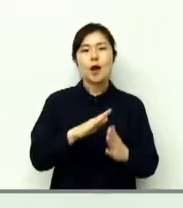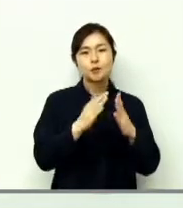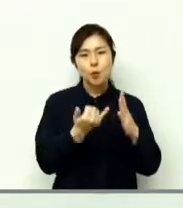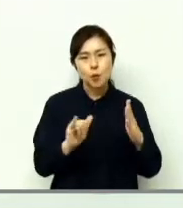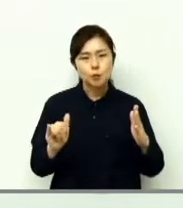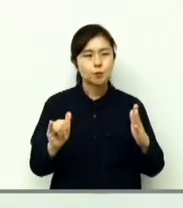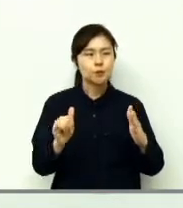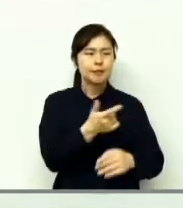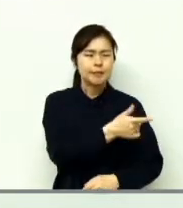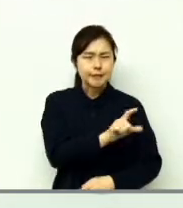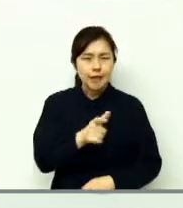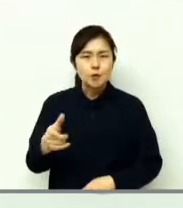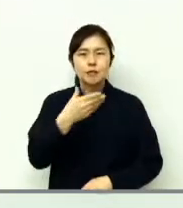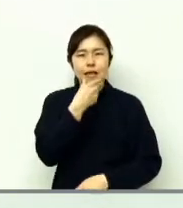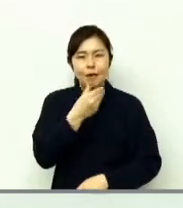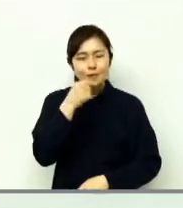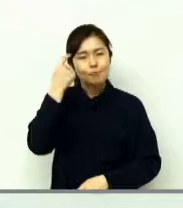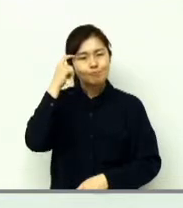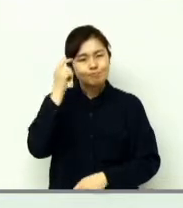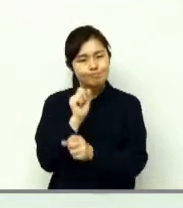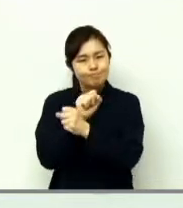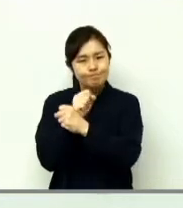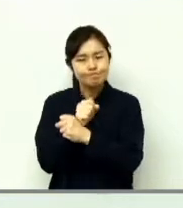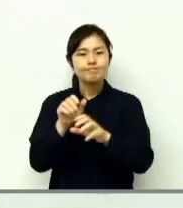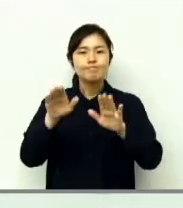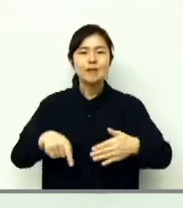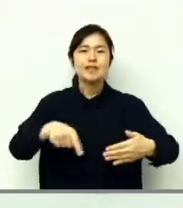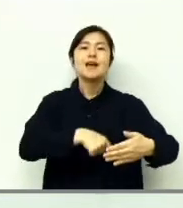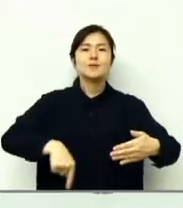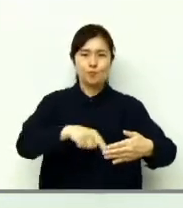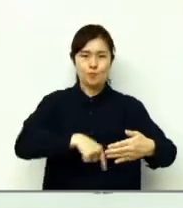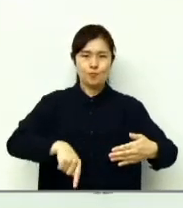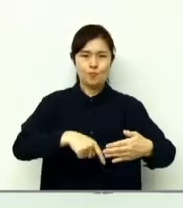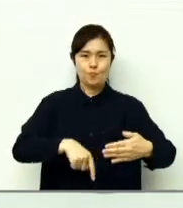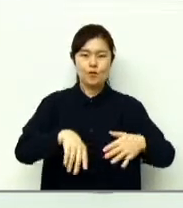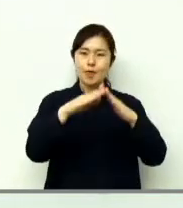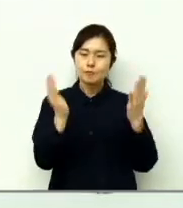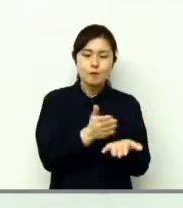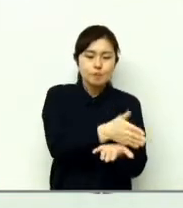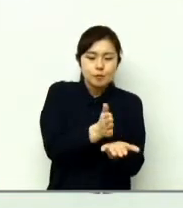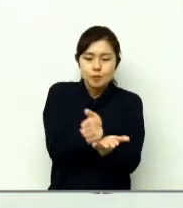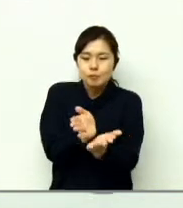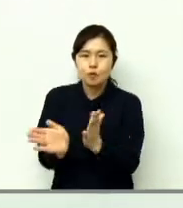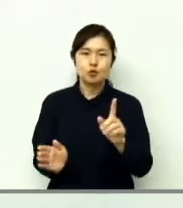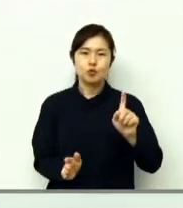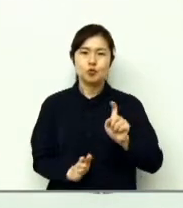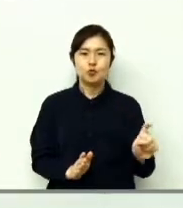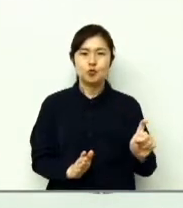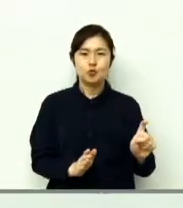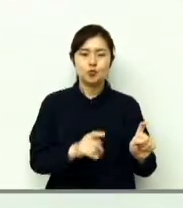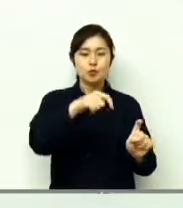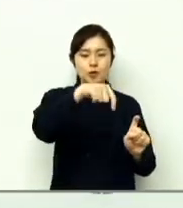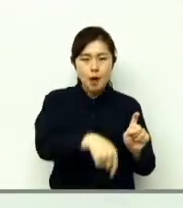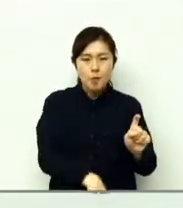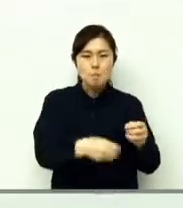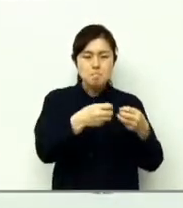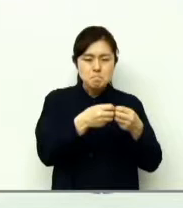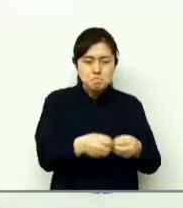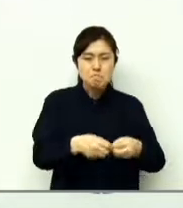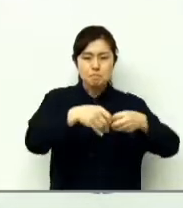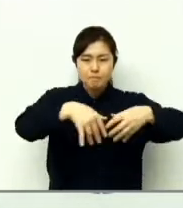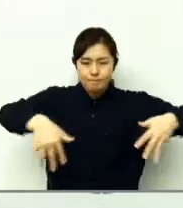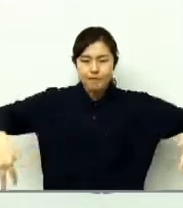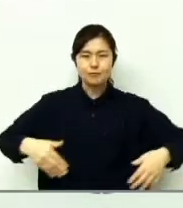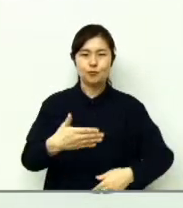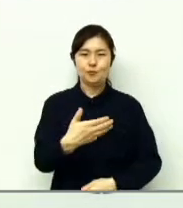10の項目分野からですね、それで90の事業を掲げて進めてまいります。またも